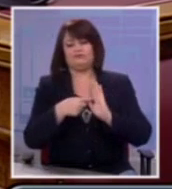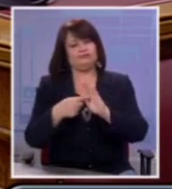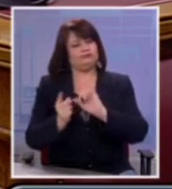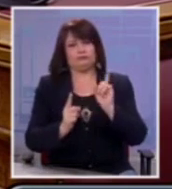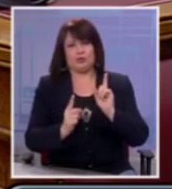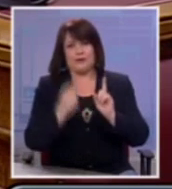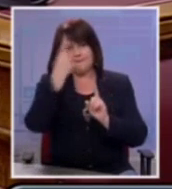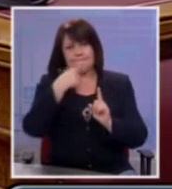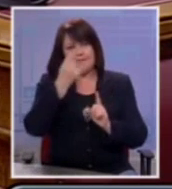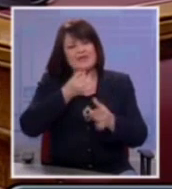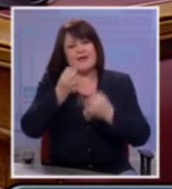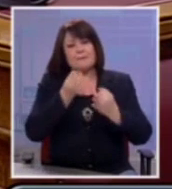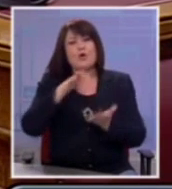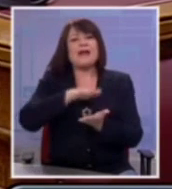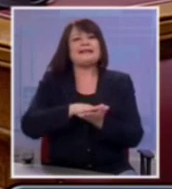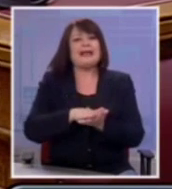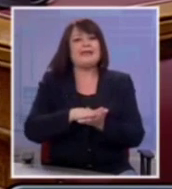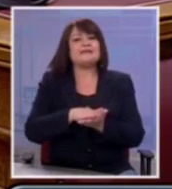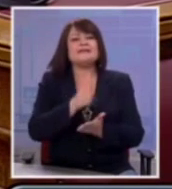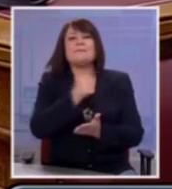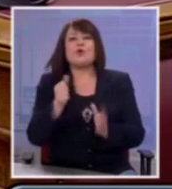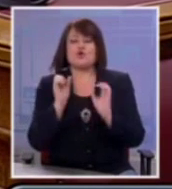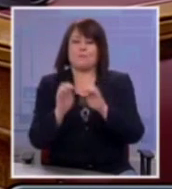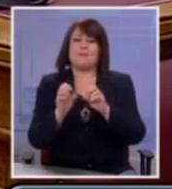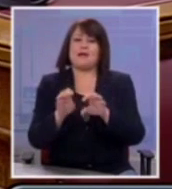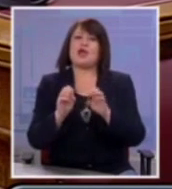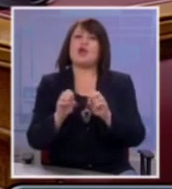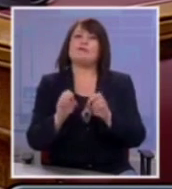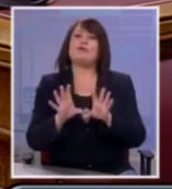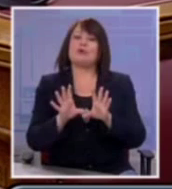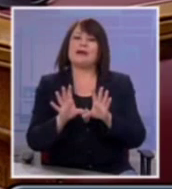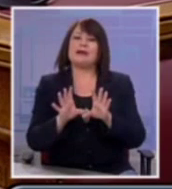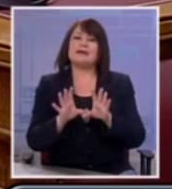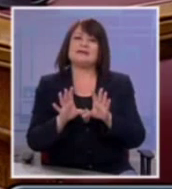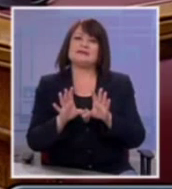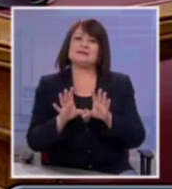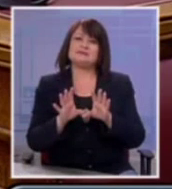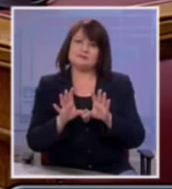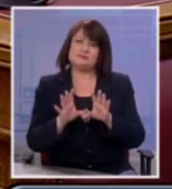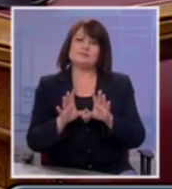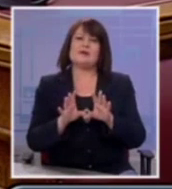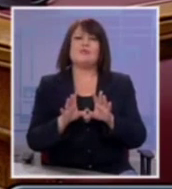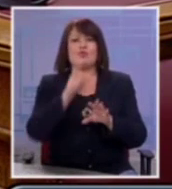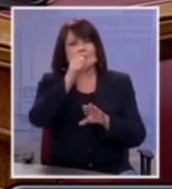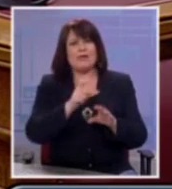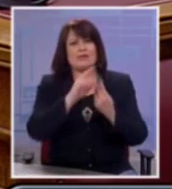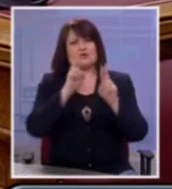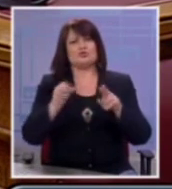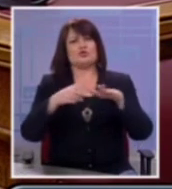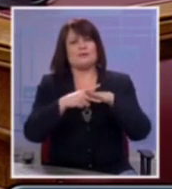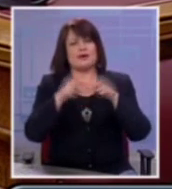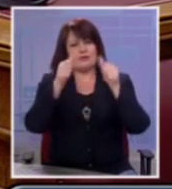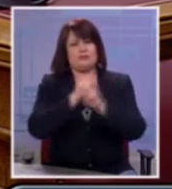η κατάθεσή μου περιορίζεται σε πληροφόρηση που έχει δημοσιοποιηθεί από το Ταμείο. Δεν